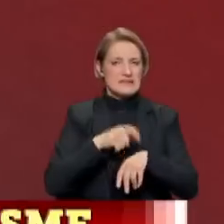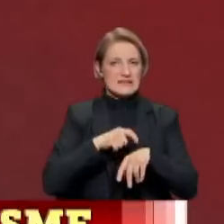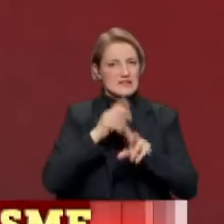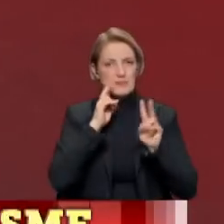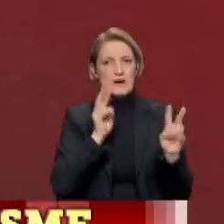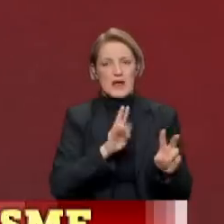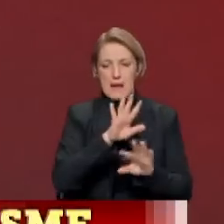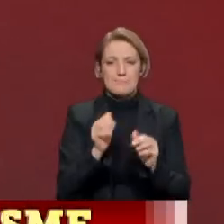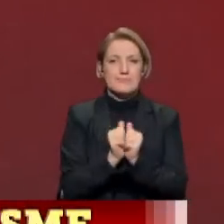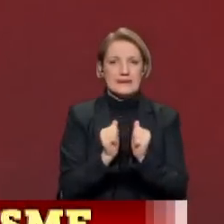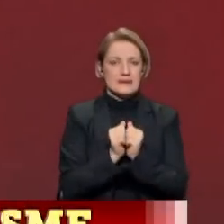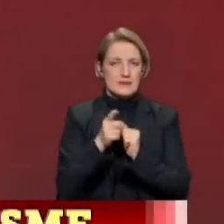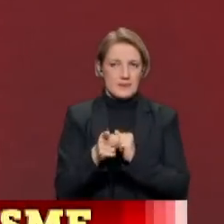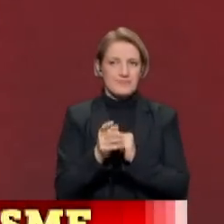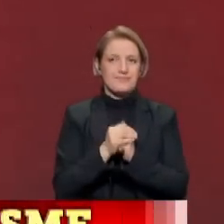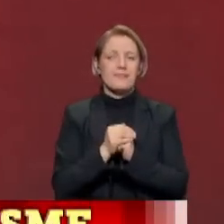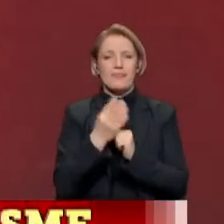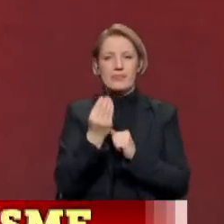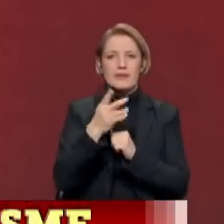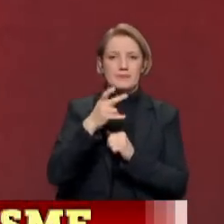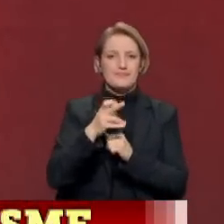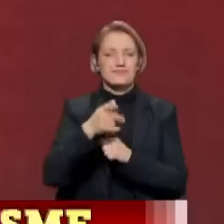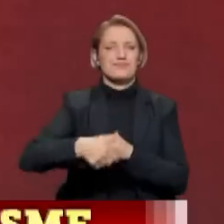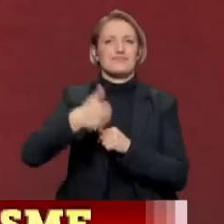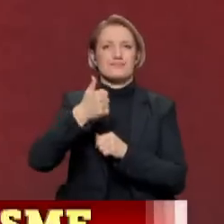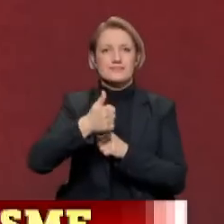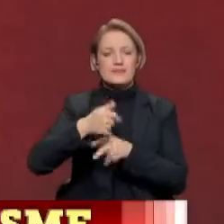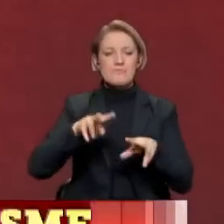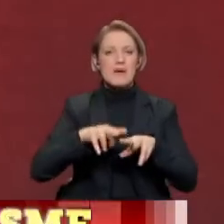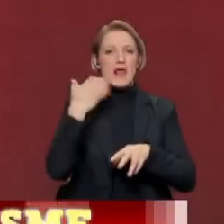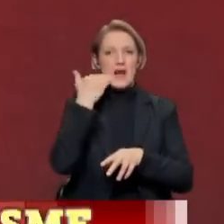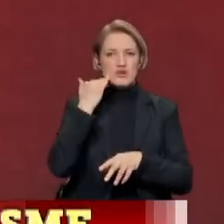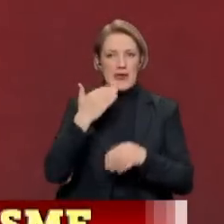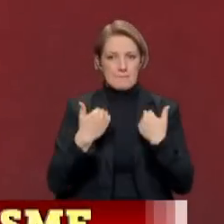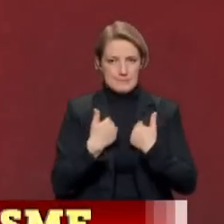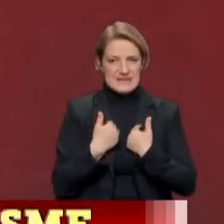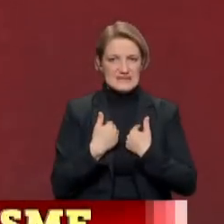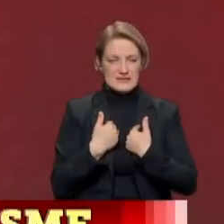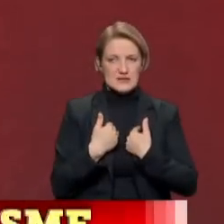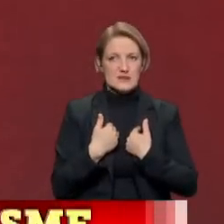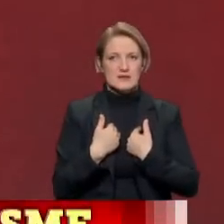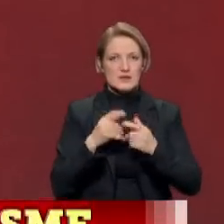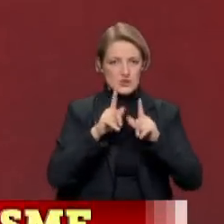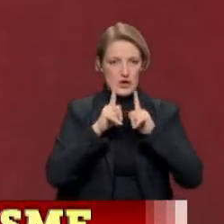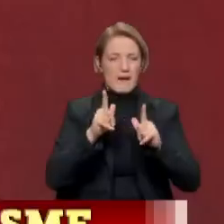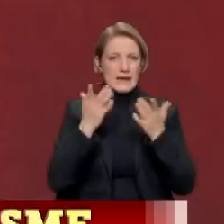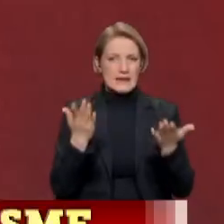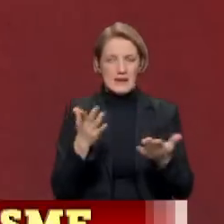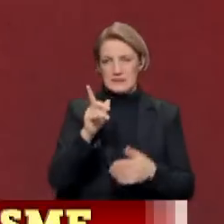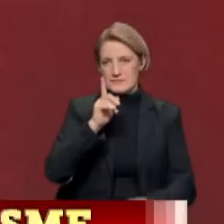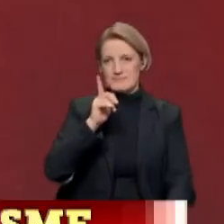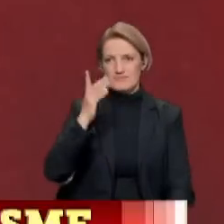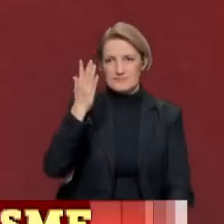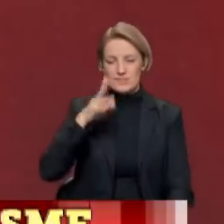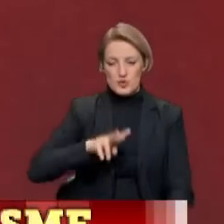zaman. Hep birlikte İYİ Parti lideri Meral Akşener, biz çağrıyla yola çıktı